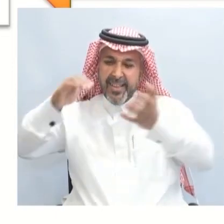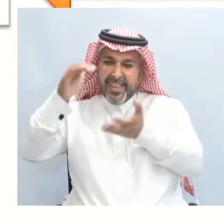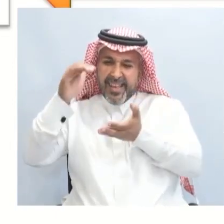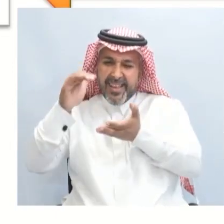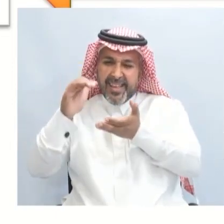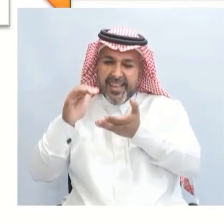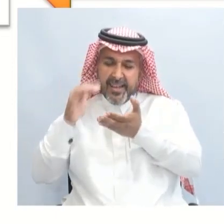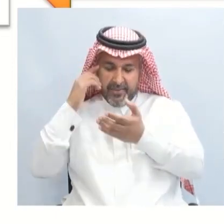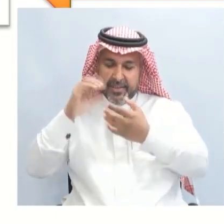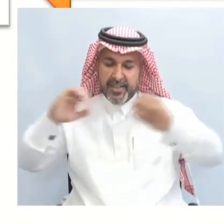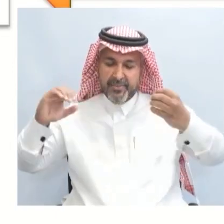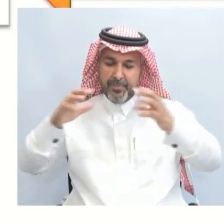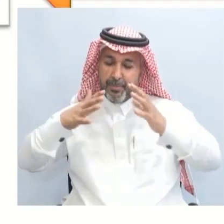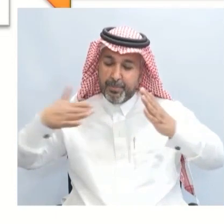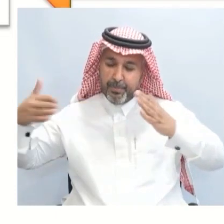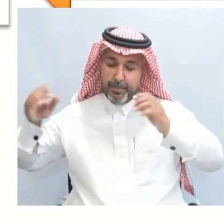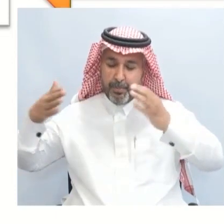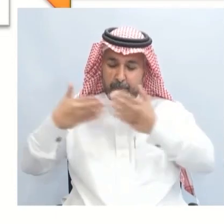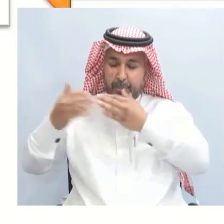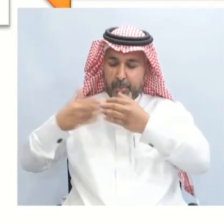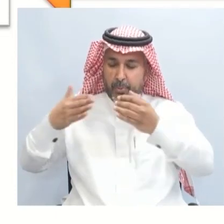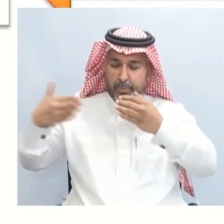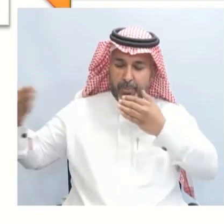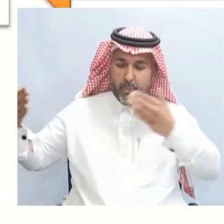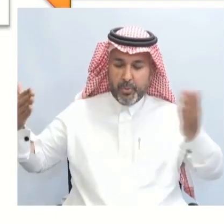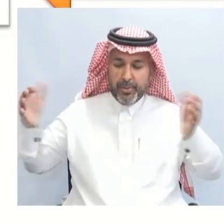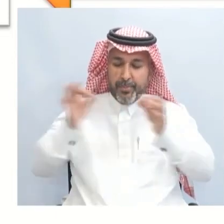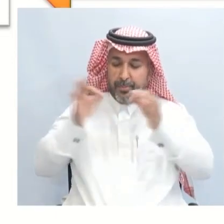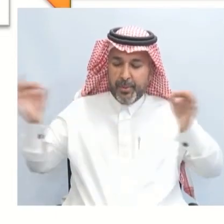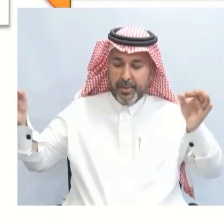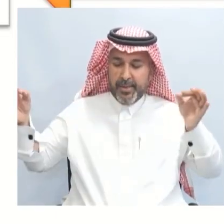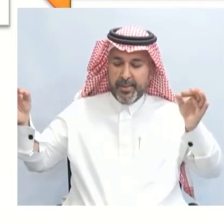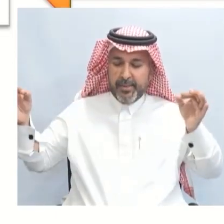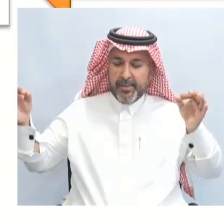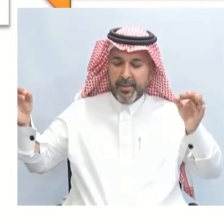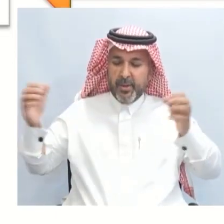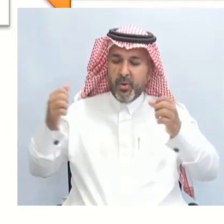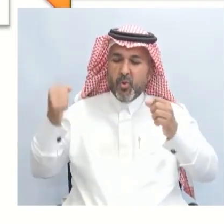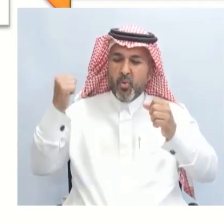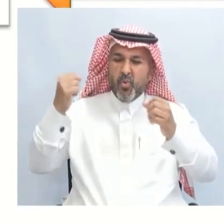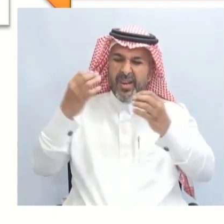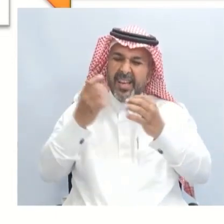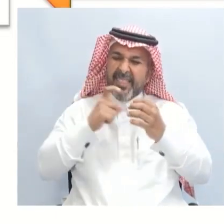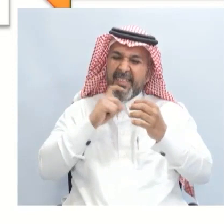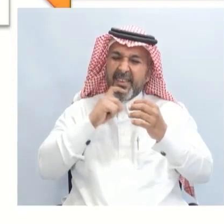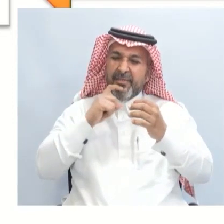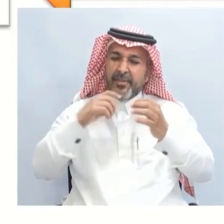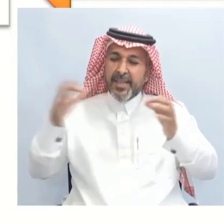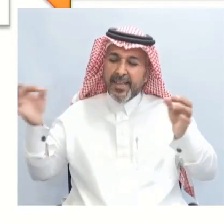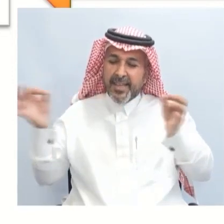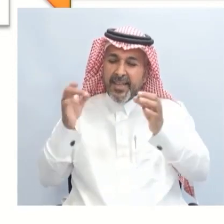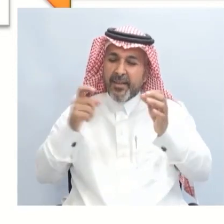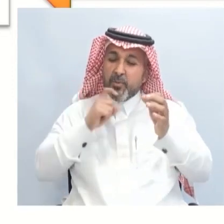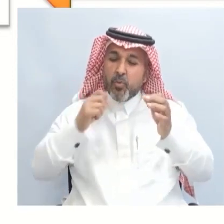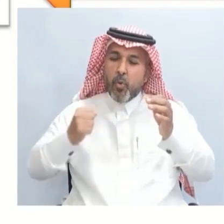طردا مع واحد على ار تعودنا دائما عزيزي الطالب والطالبه عندما اكتب هذه هذه المعادلات بالبرتقالي كما تراها الطرف